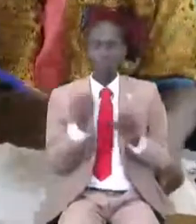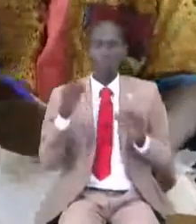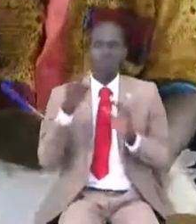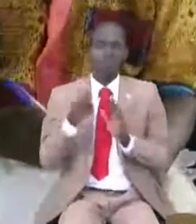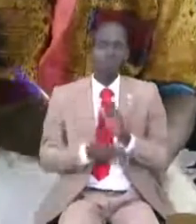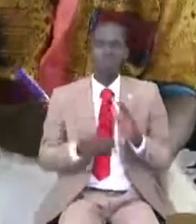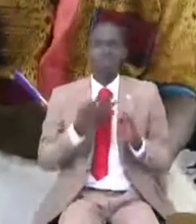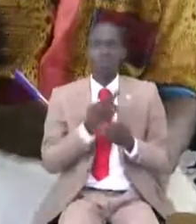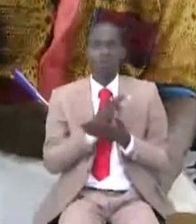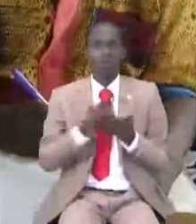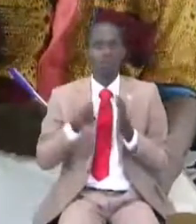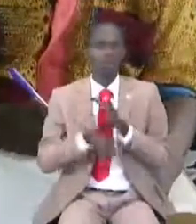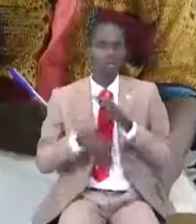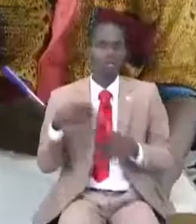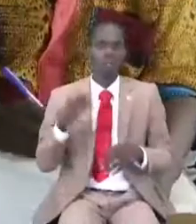Alors,